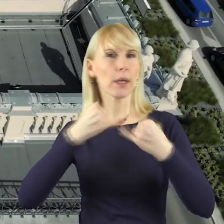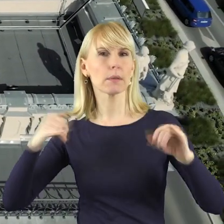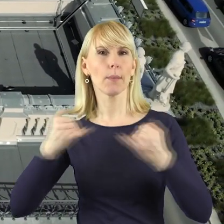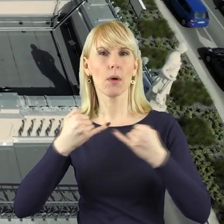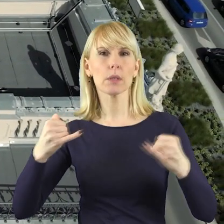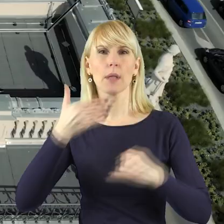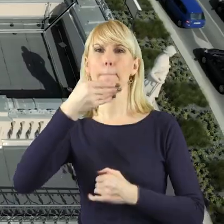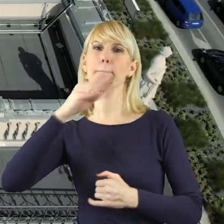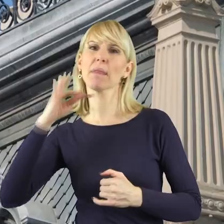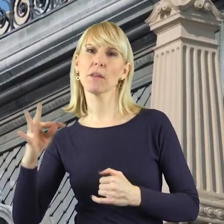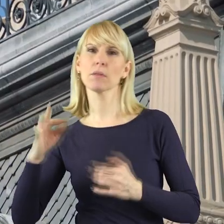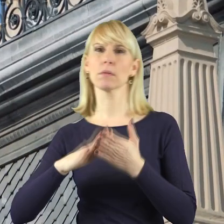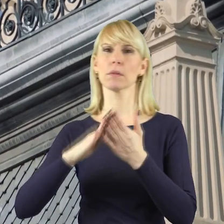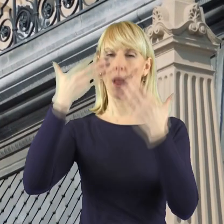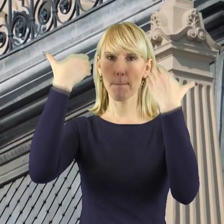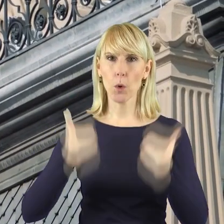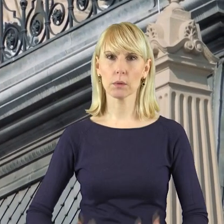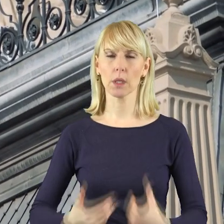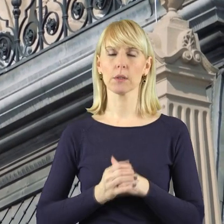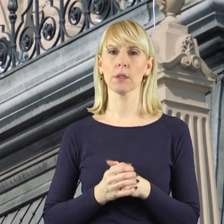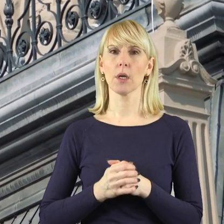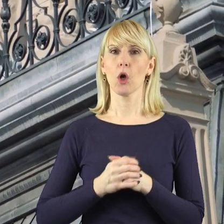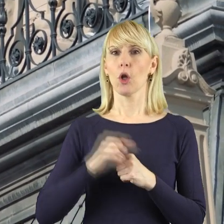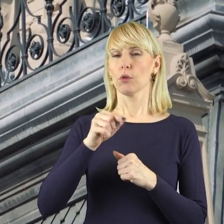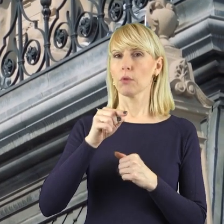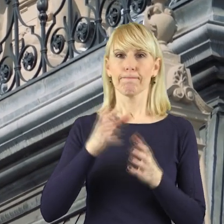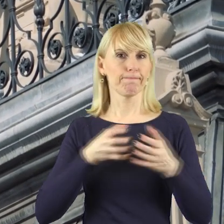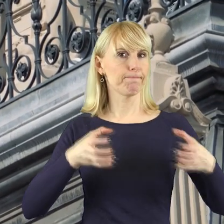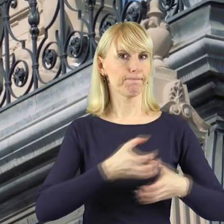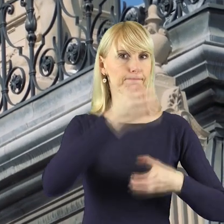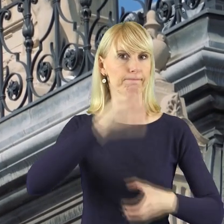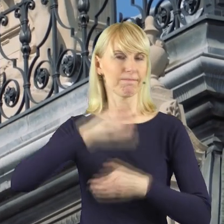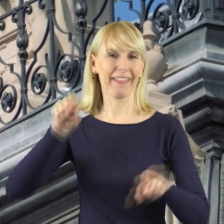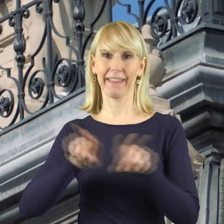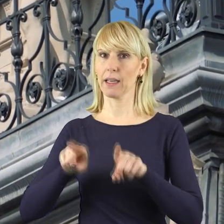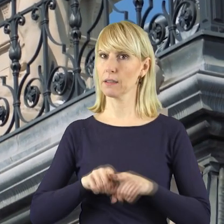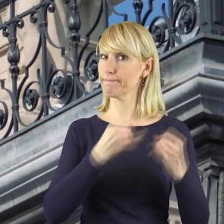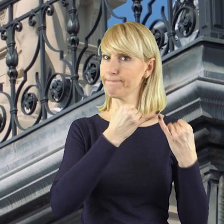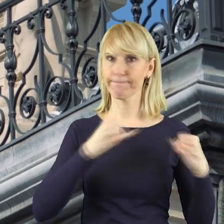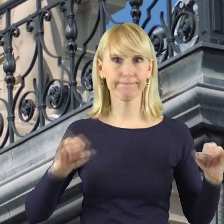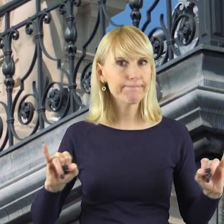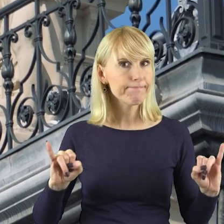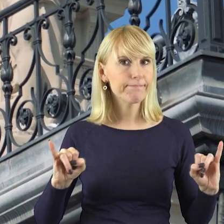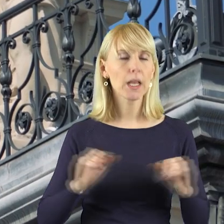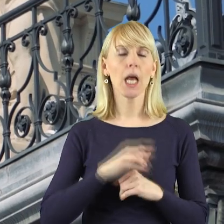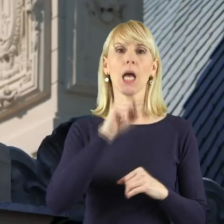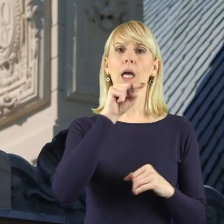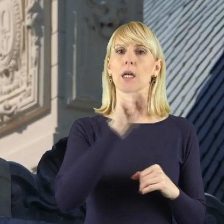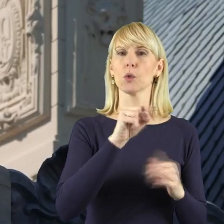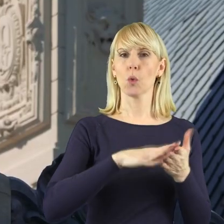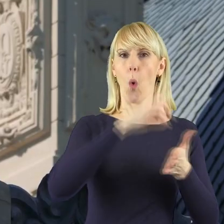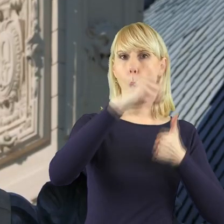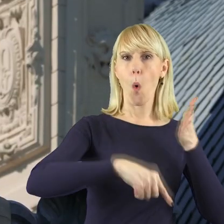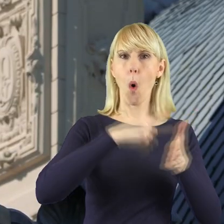dla łódzkiego przemysłu. Stylizacja figur jest niejednorodna. Postać przątki z kądzielą i umieszczonym przy stopie